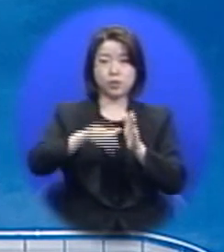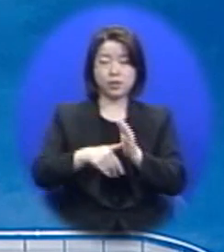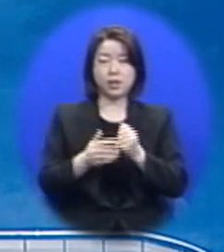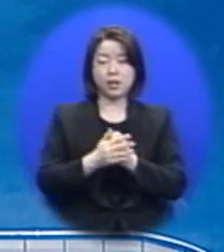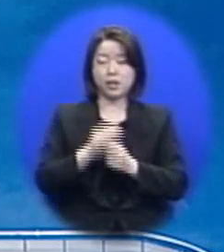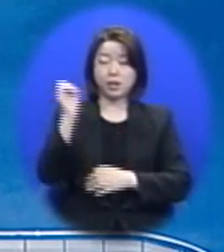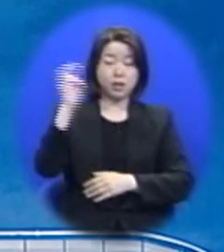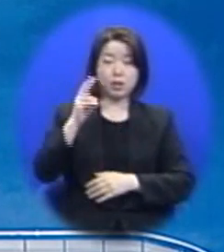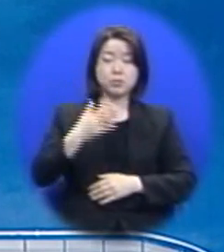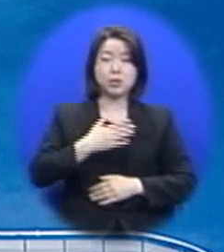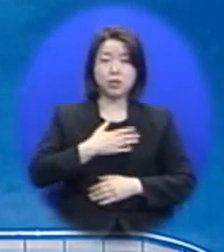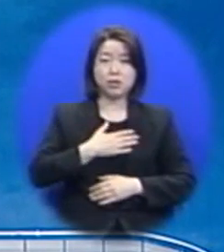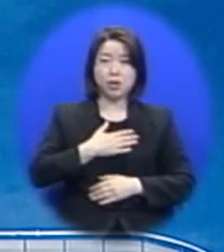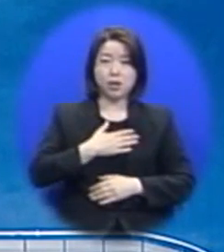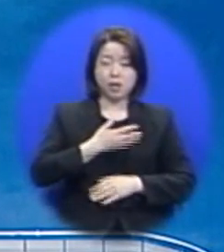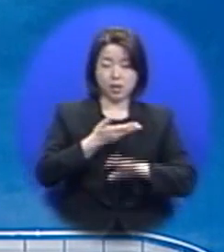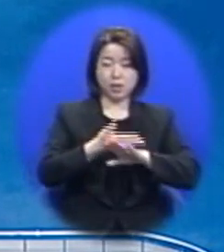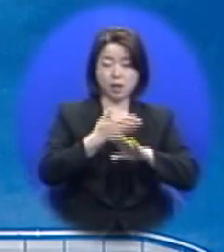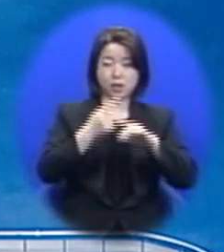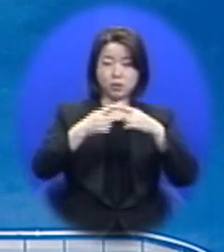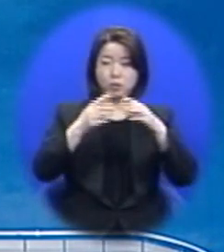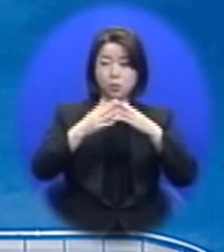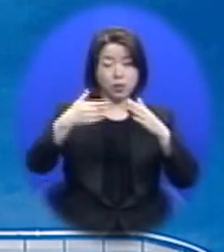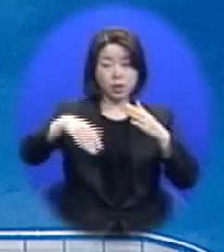갑자기 아빠 나 다른 교회 가면 안 돼요?